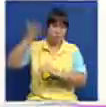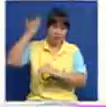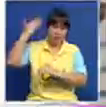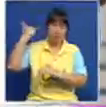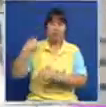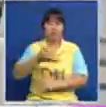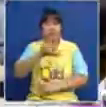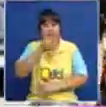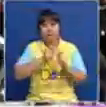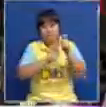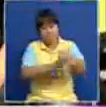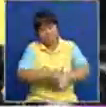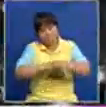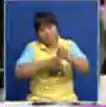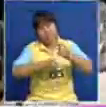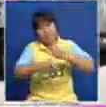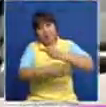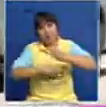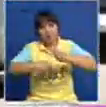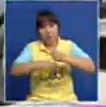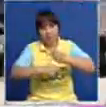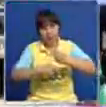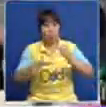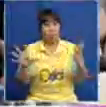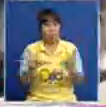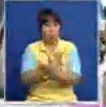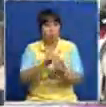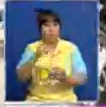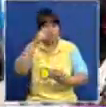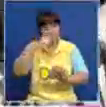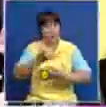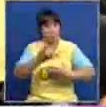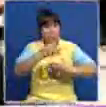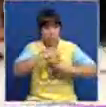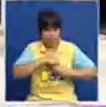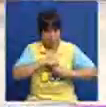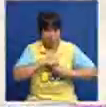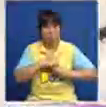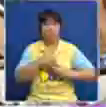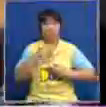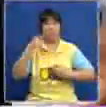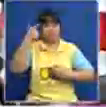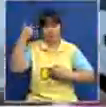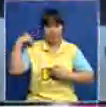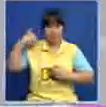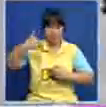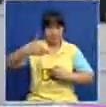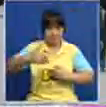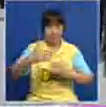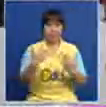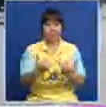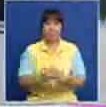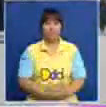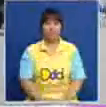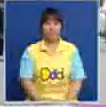อบอาชีพทำนาเป็นหลักและยึดมั่นในวัฒนธรรมของไทยทรงดำมาจนถึงปัจจุบันนี้ค่ะ